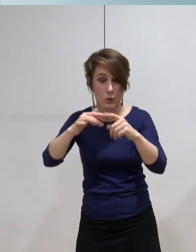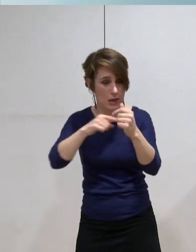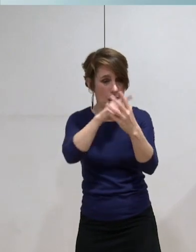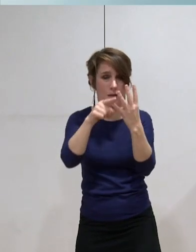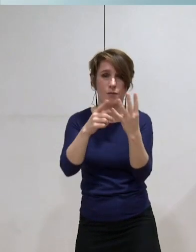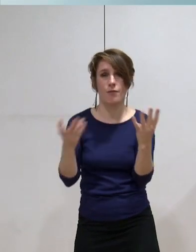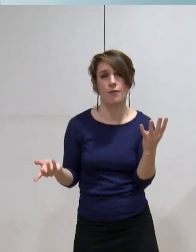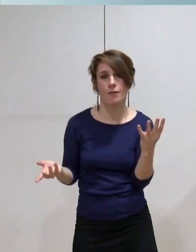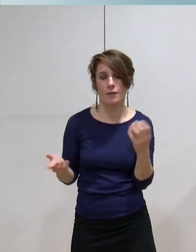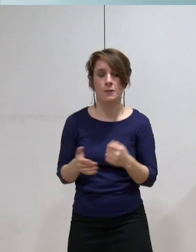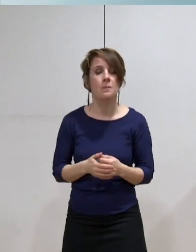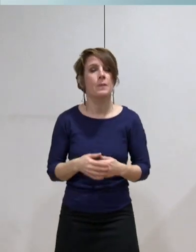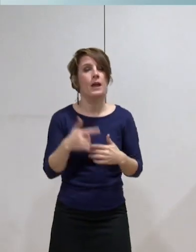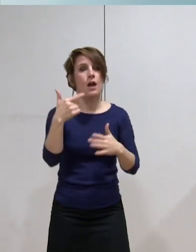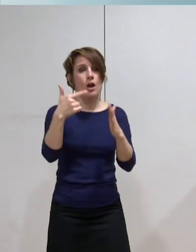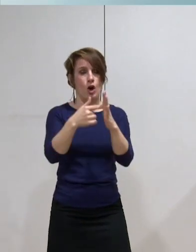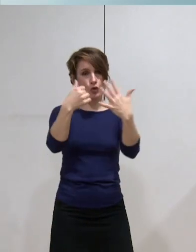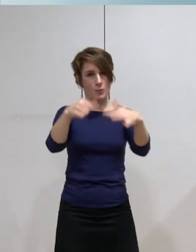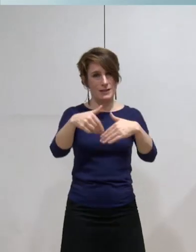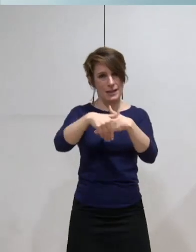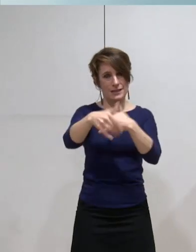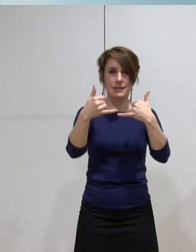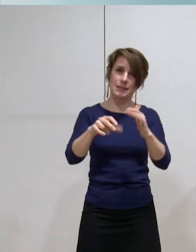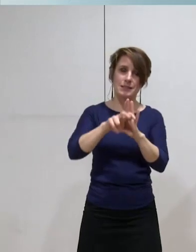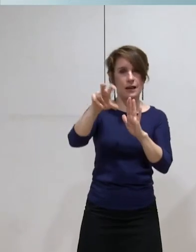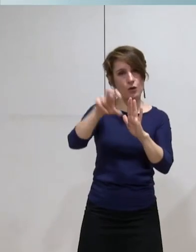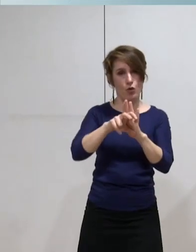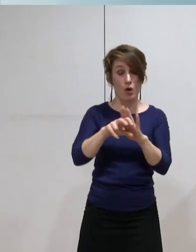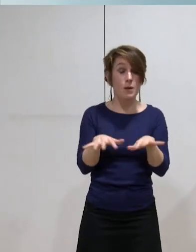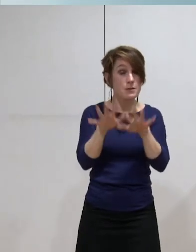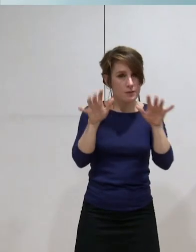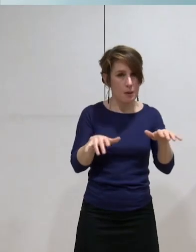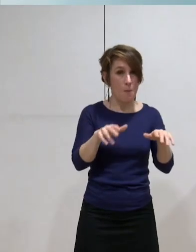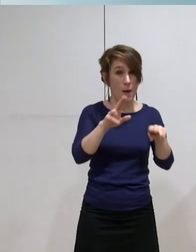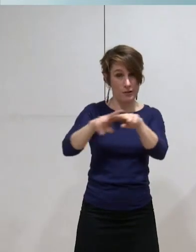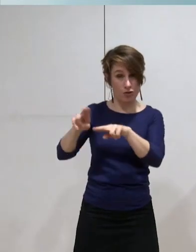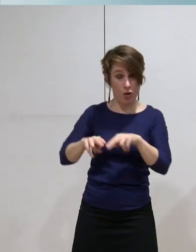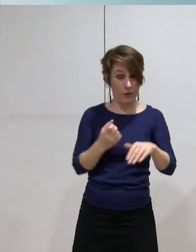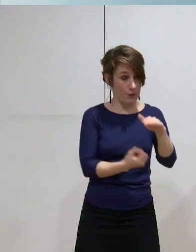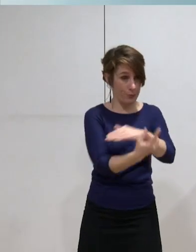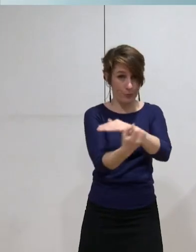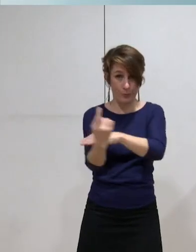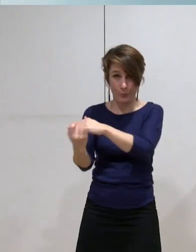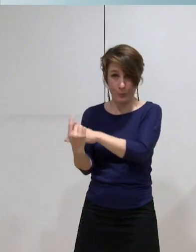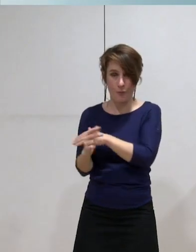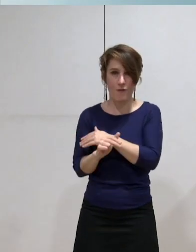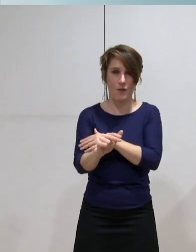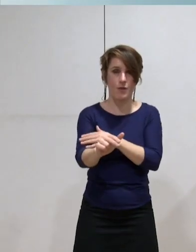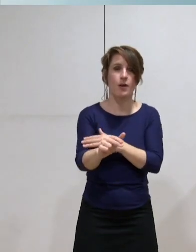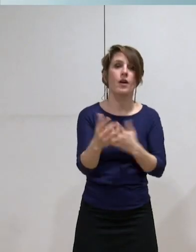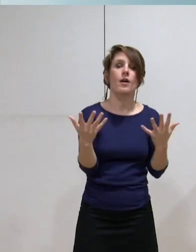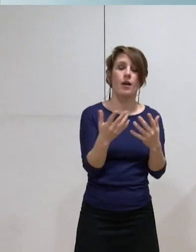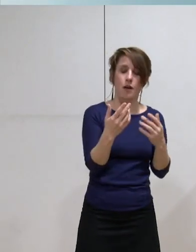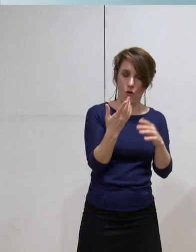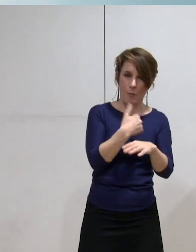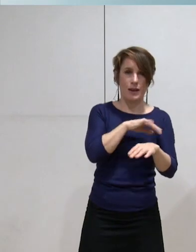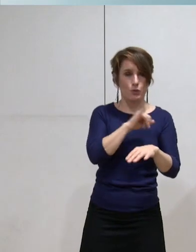en 2016 à grenomble cœur de métropole de nombreux chantiers vont en effet se concrétiser que ce soit par la ville ou